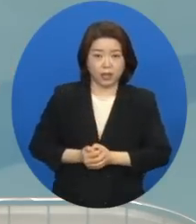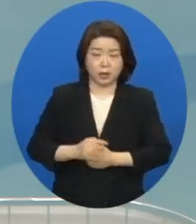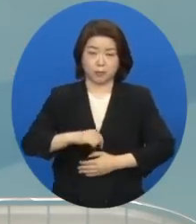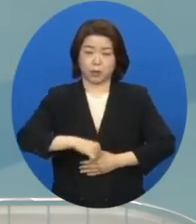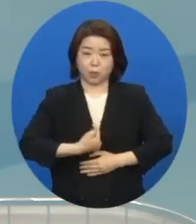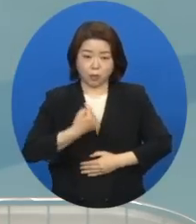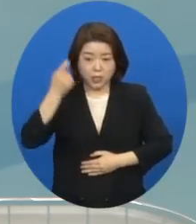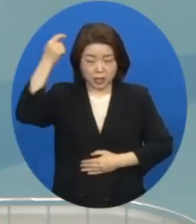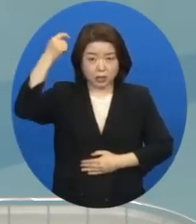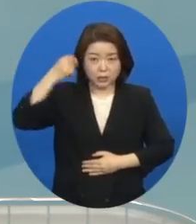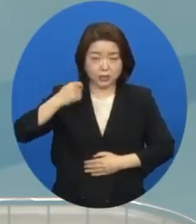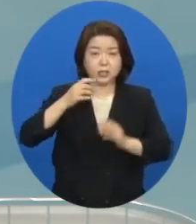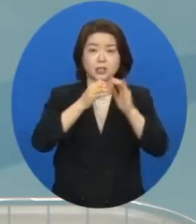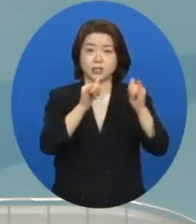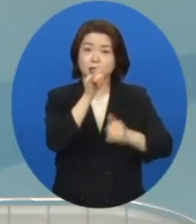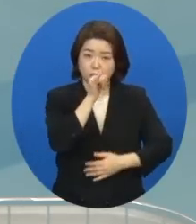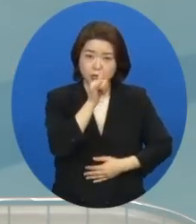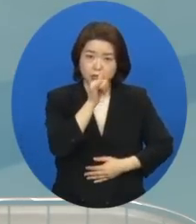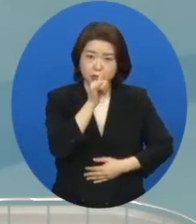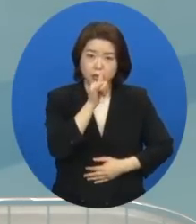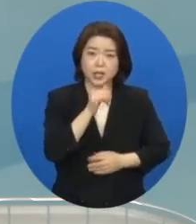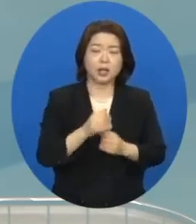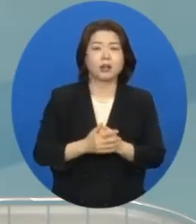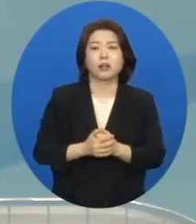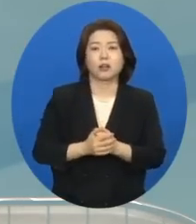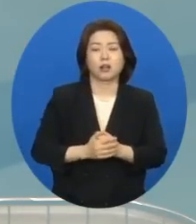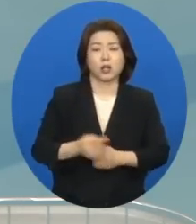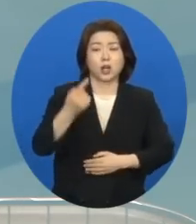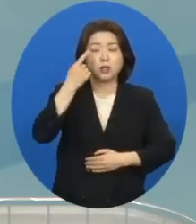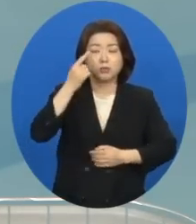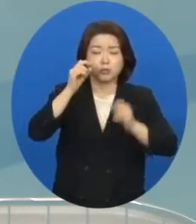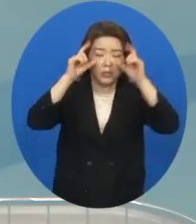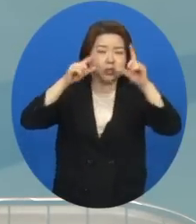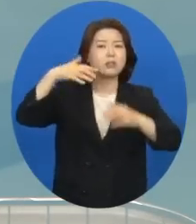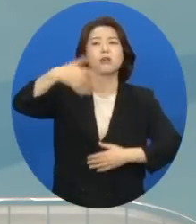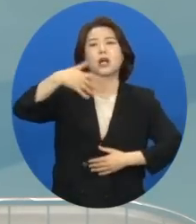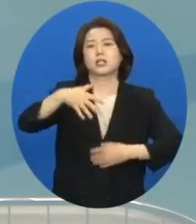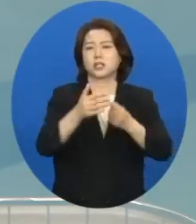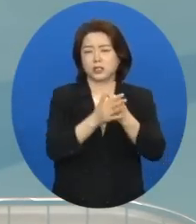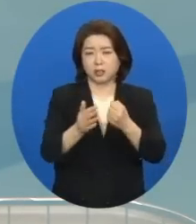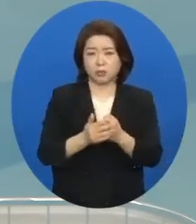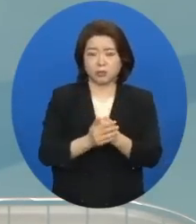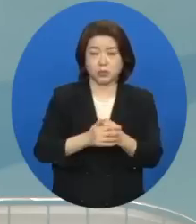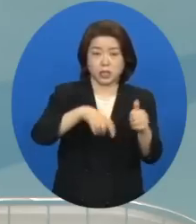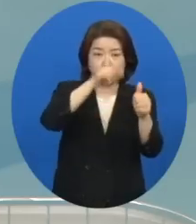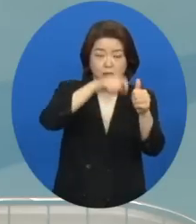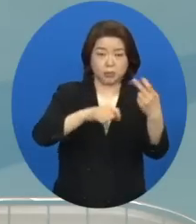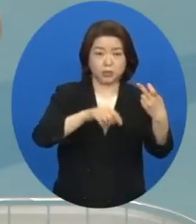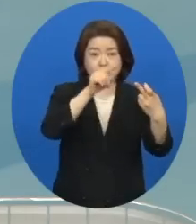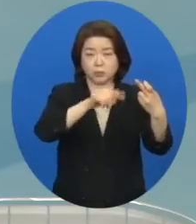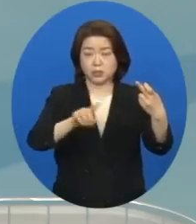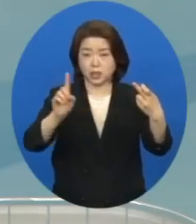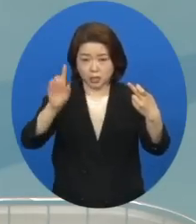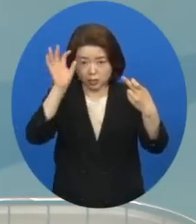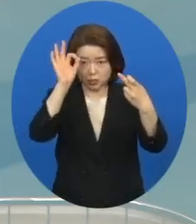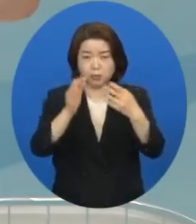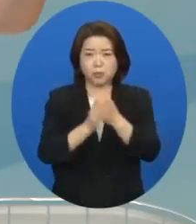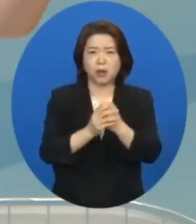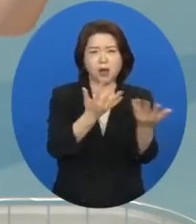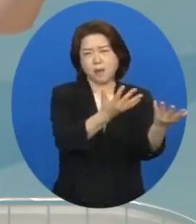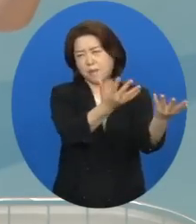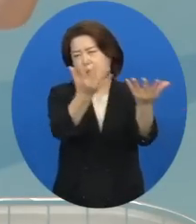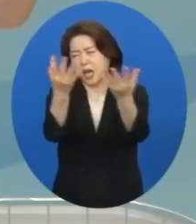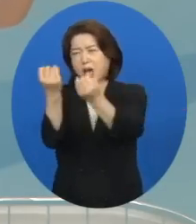혼자라고 생각되시는 분이 있으실 거예요. 눈이 안 뜨여서 그런 거예요. 히브리서 12장 1절에 보면 허다히